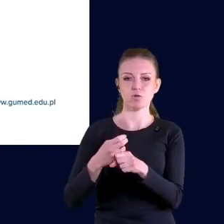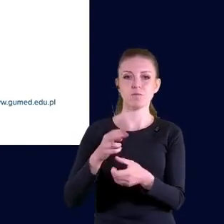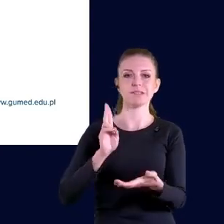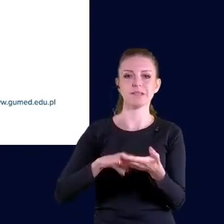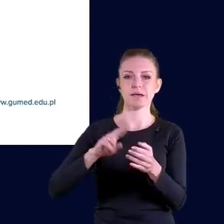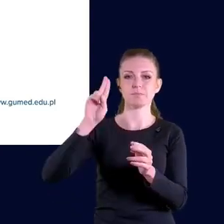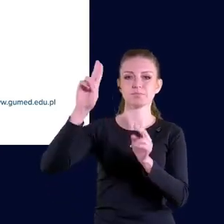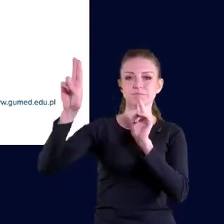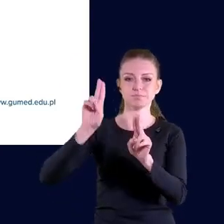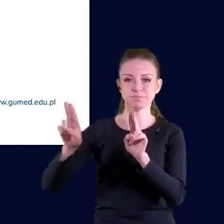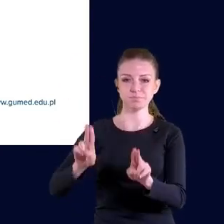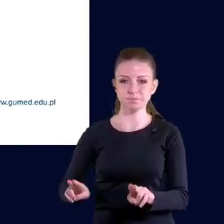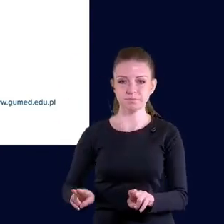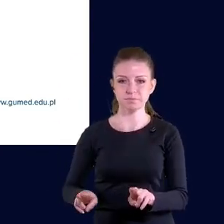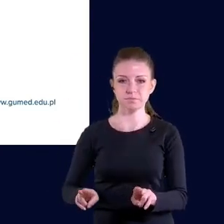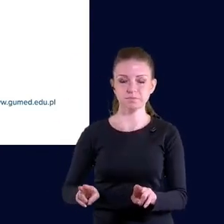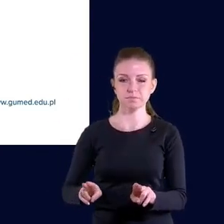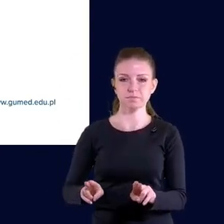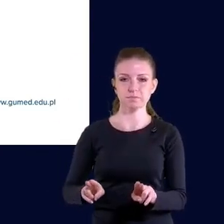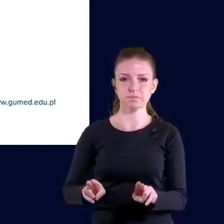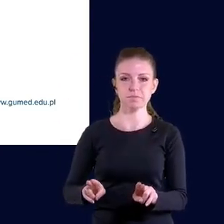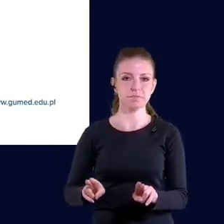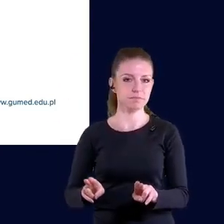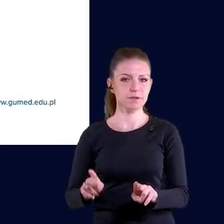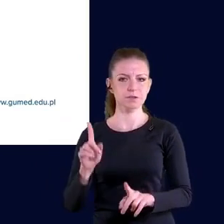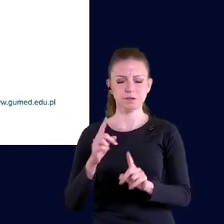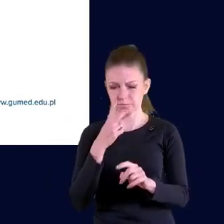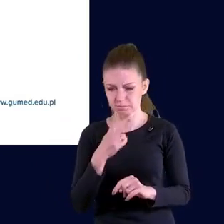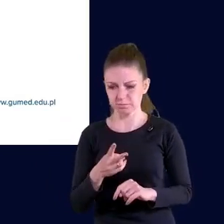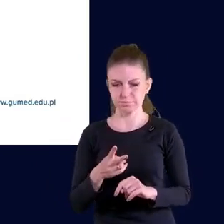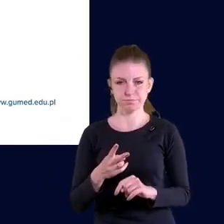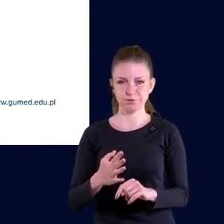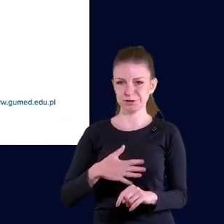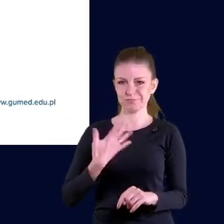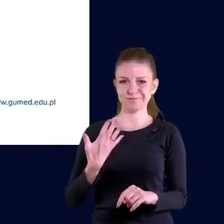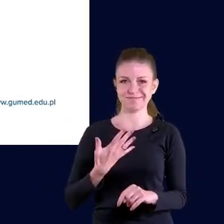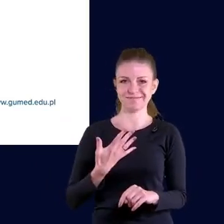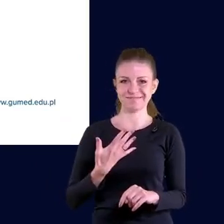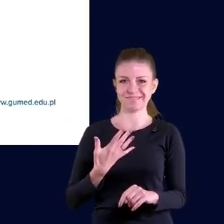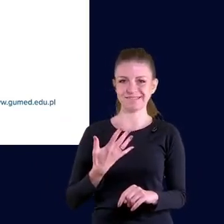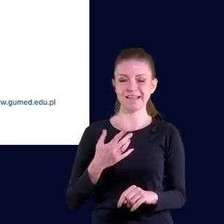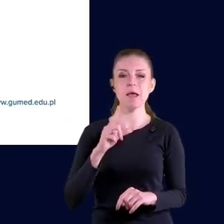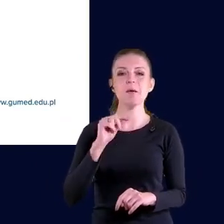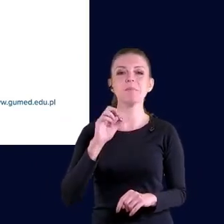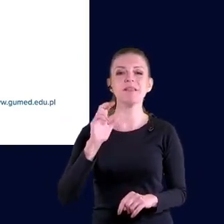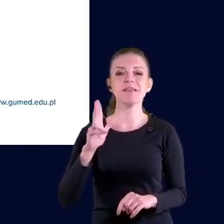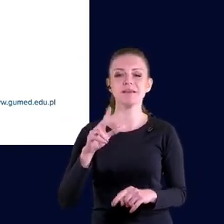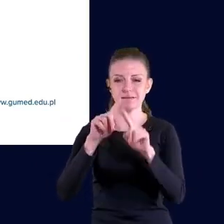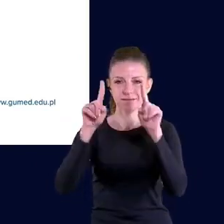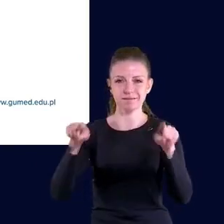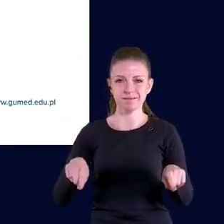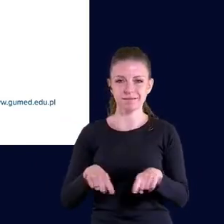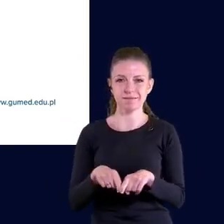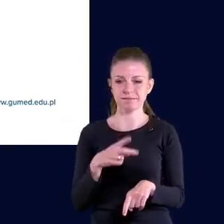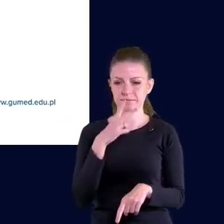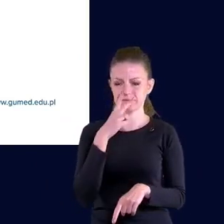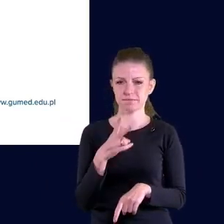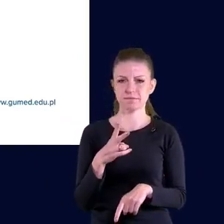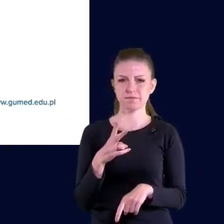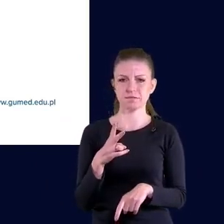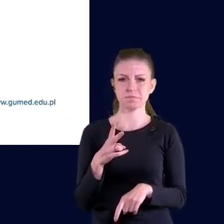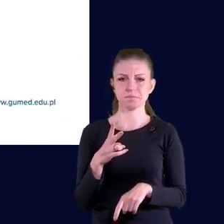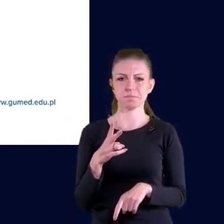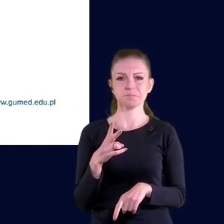tekstu dokumentu czasami rodziło dziwne skutki plik czasami pliki były tak dziwną